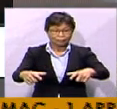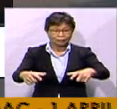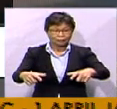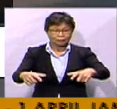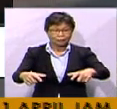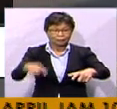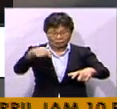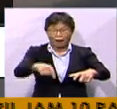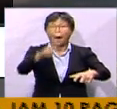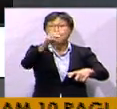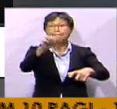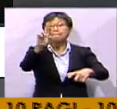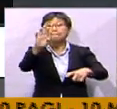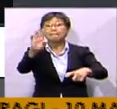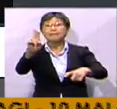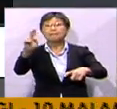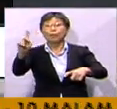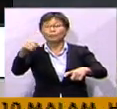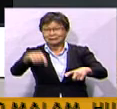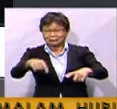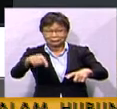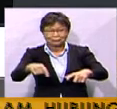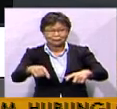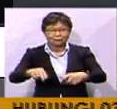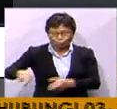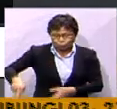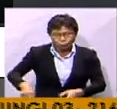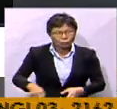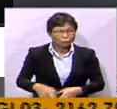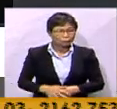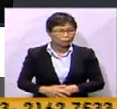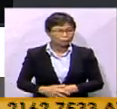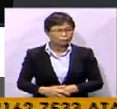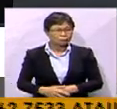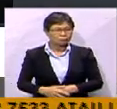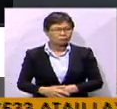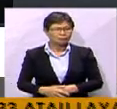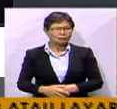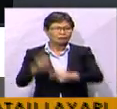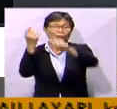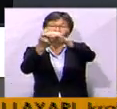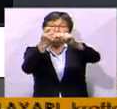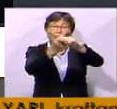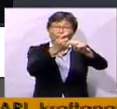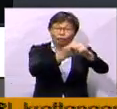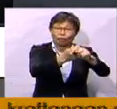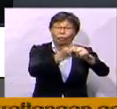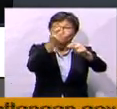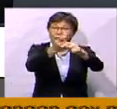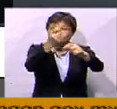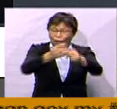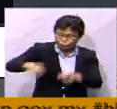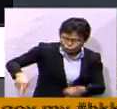Berbuk ini, off river storage Sungai Berbuk, pembinaan off river storage simpanan air